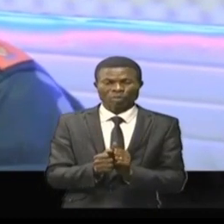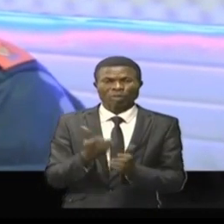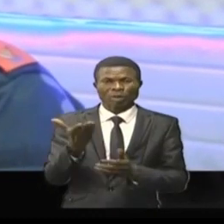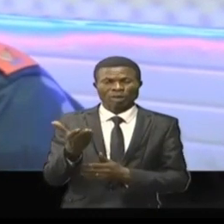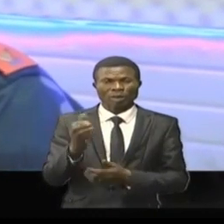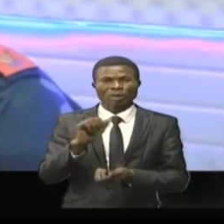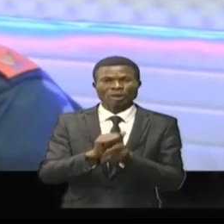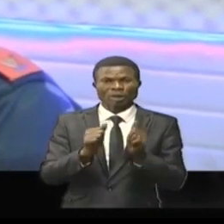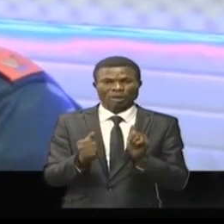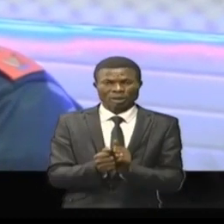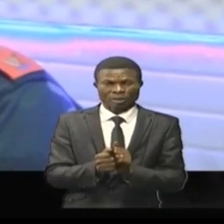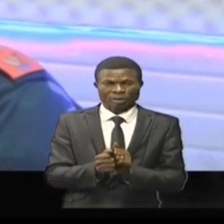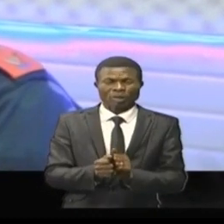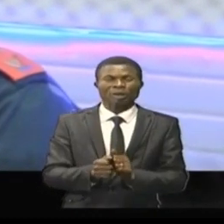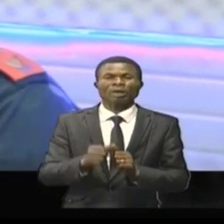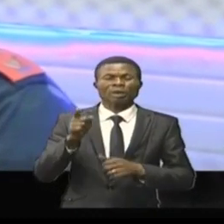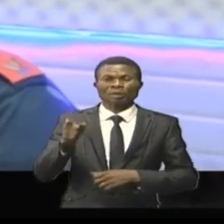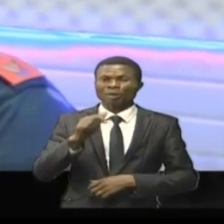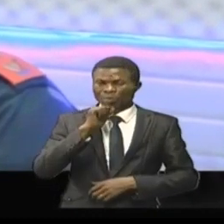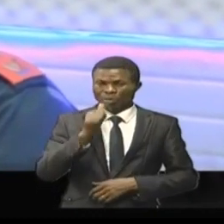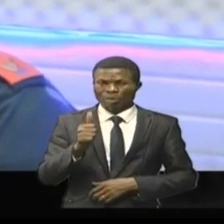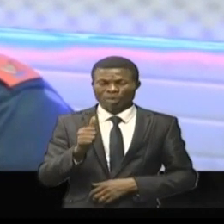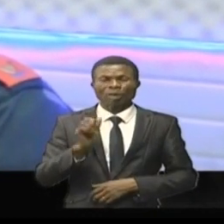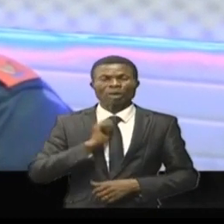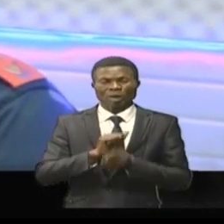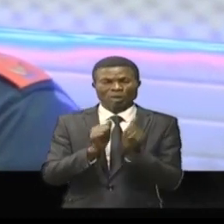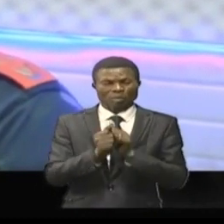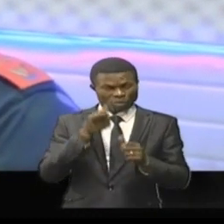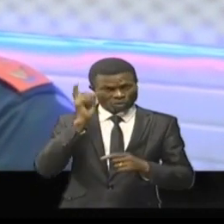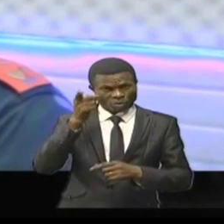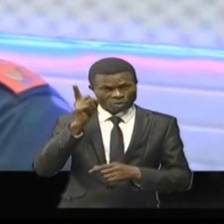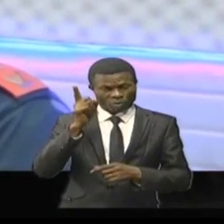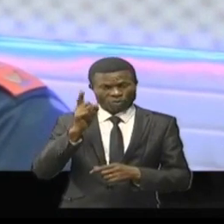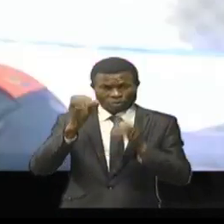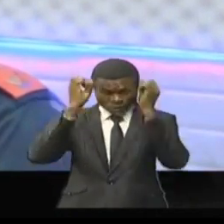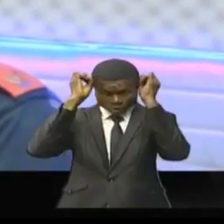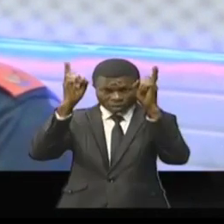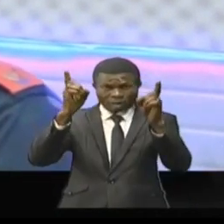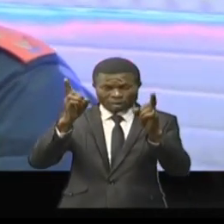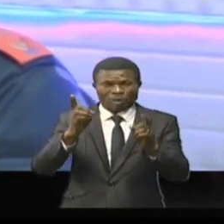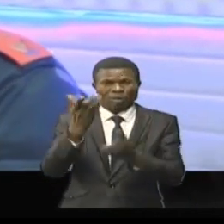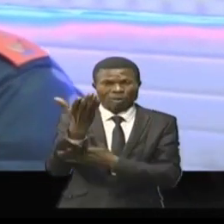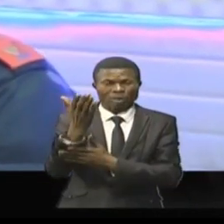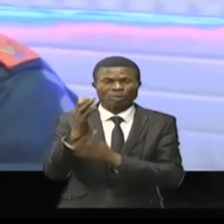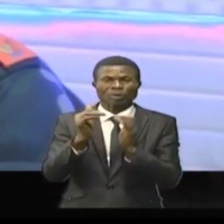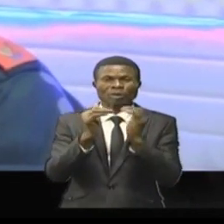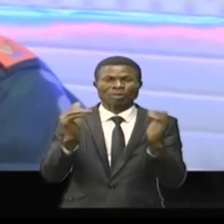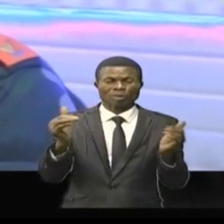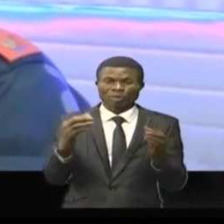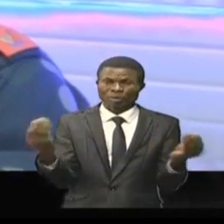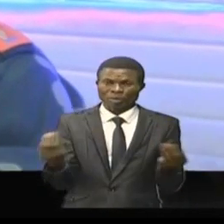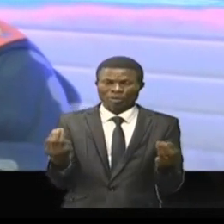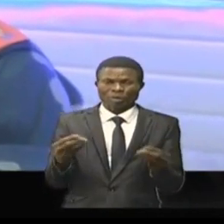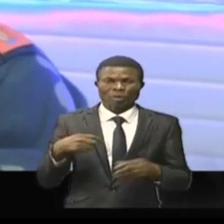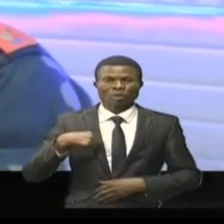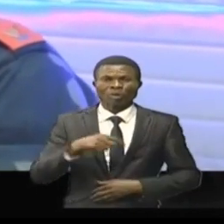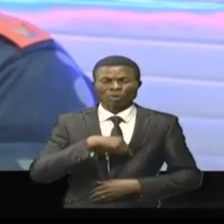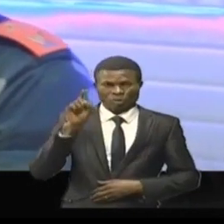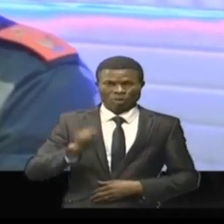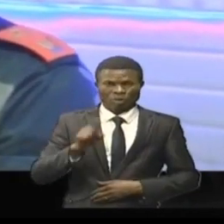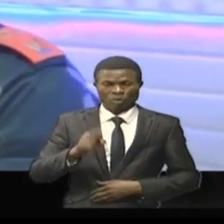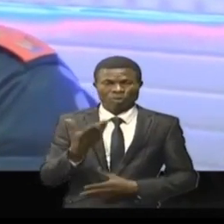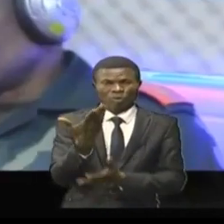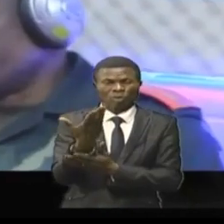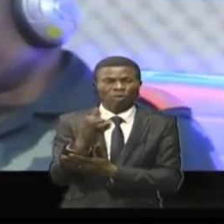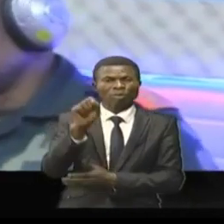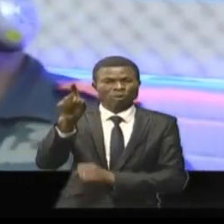seulement le PDDRCS, mais l'autre défi, je crois que c'est l'éducation à la paix. Oui. De sorte qu'aujourd'hui, nous devons nous poser la